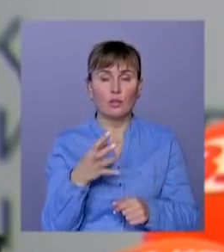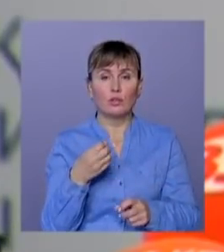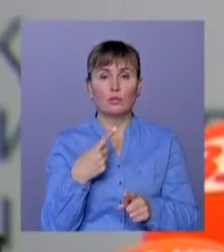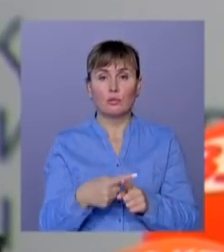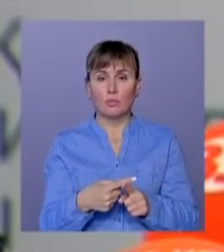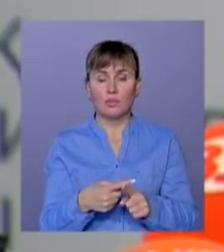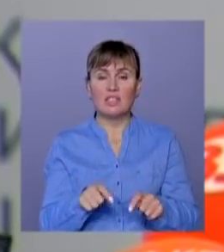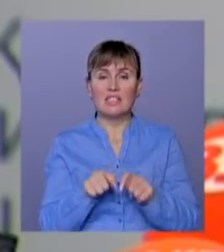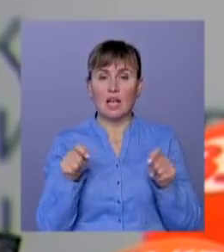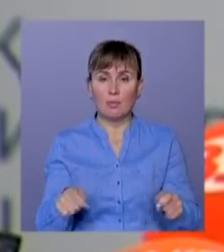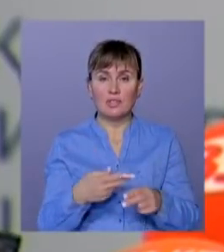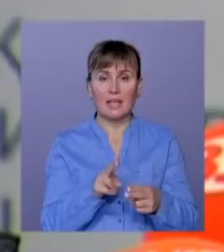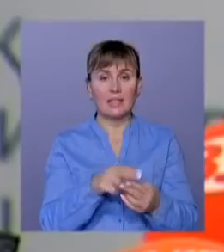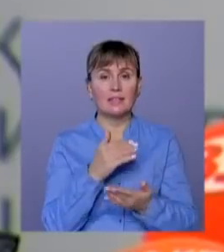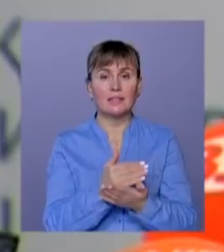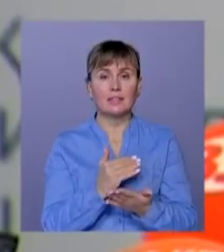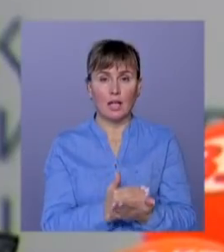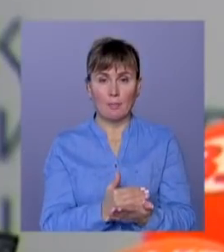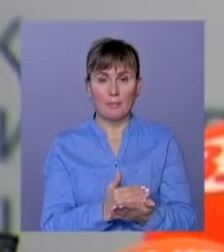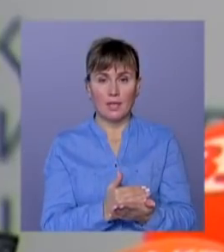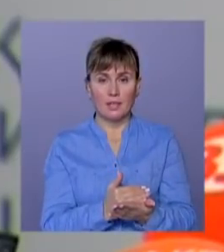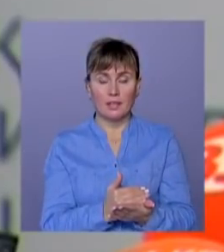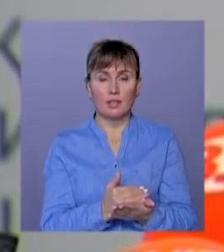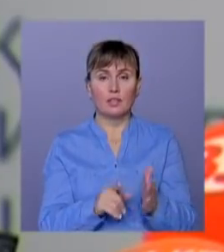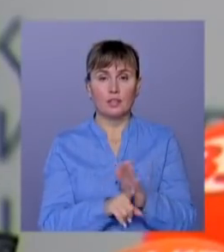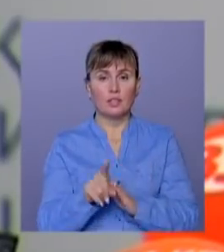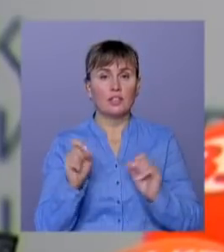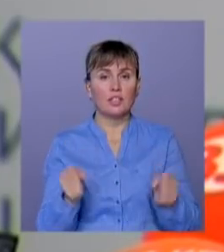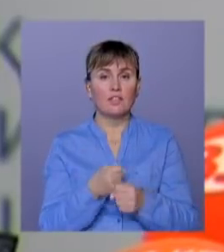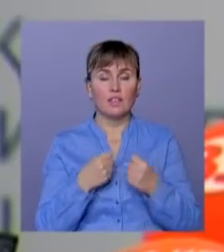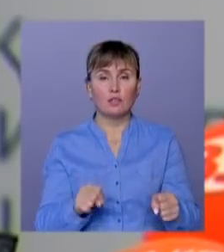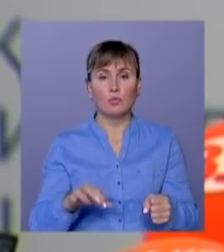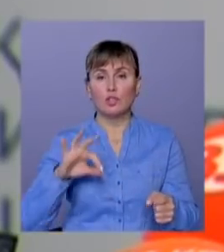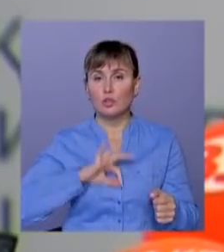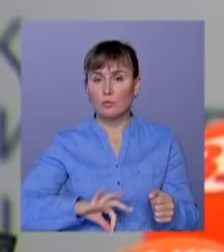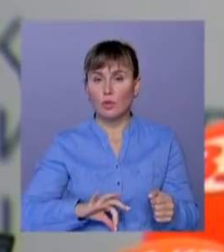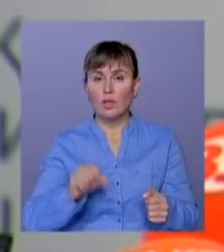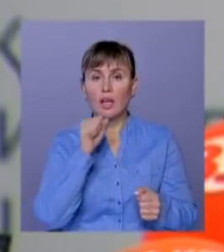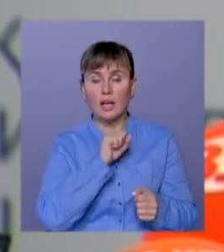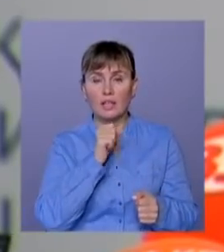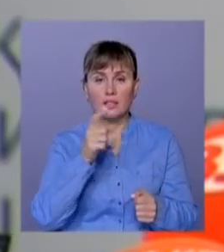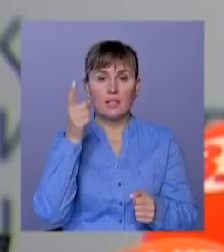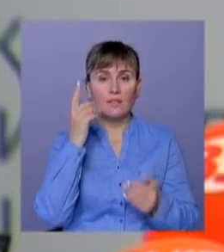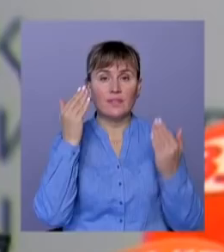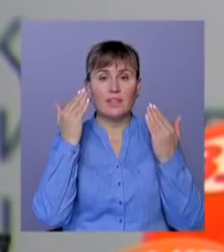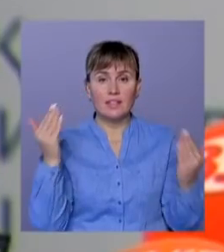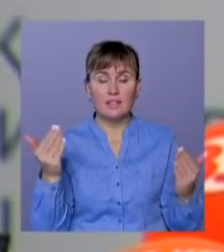с запуском данной системы станет невозможным использование краденого телефона, не